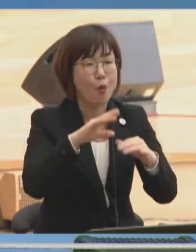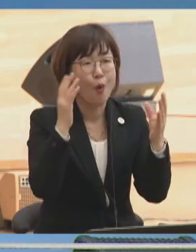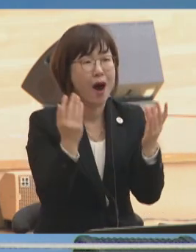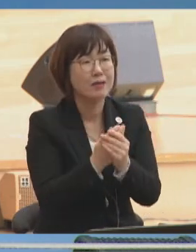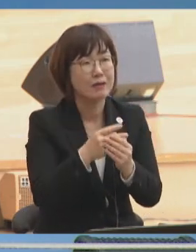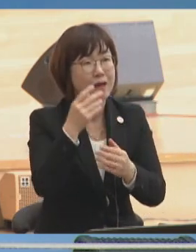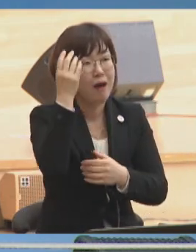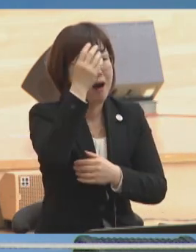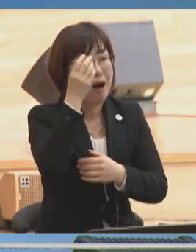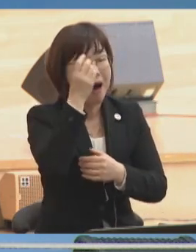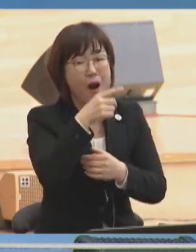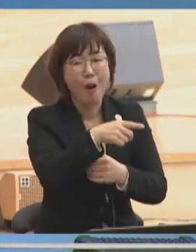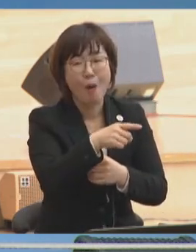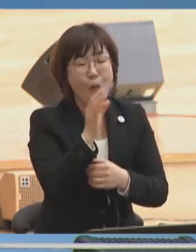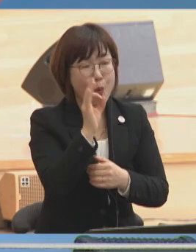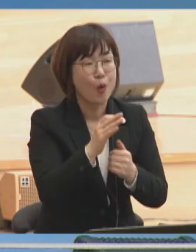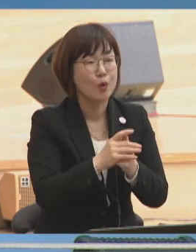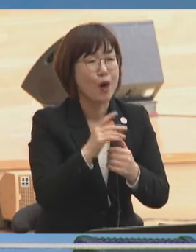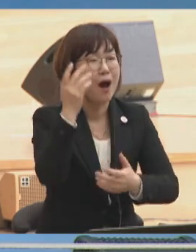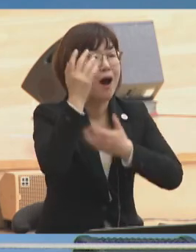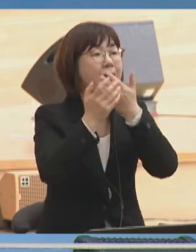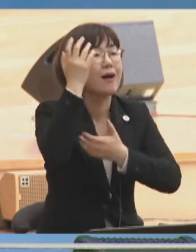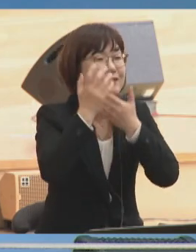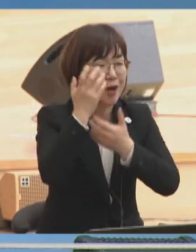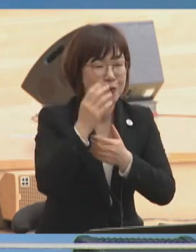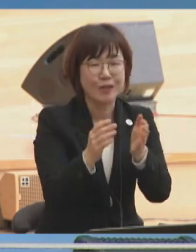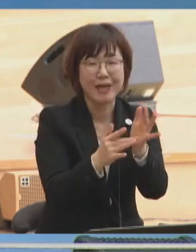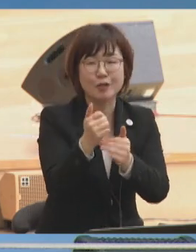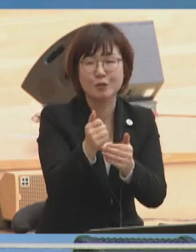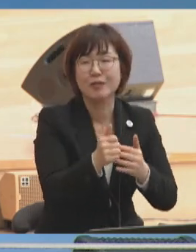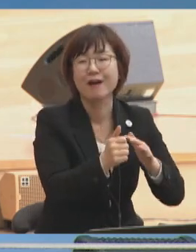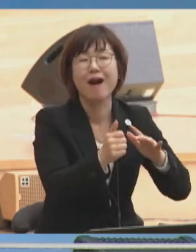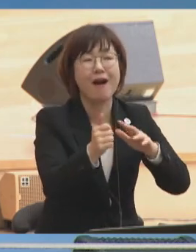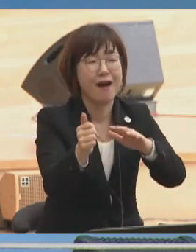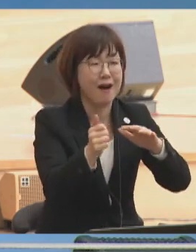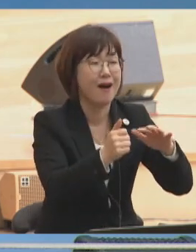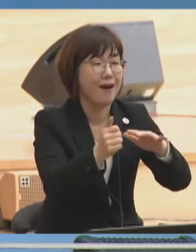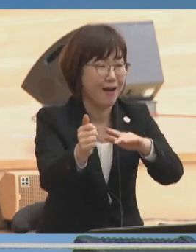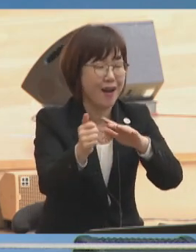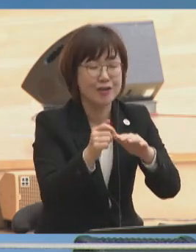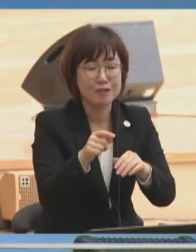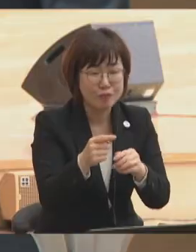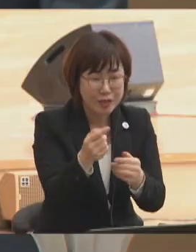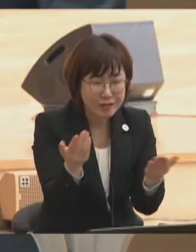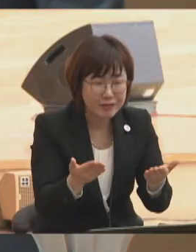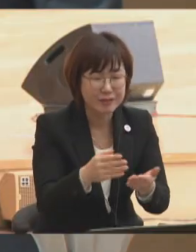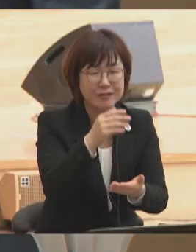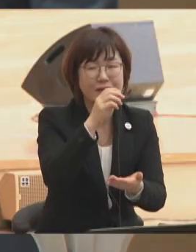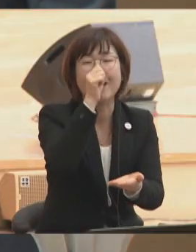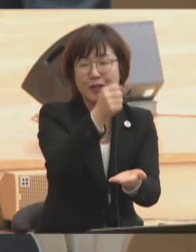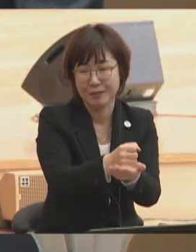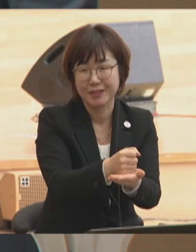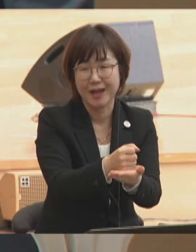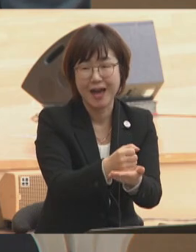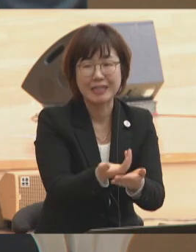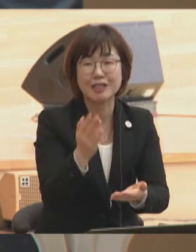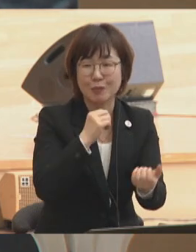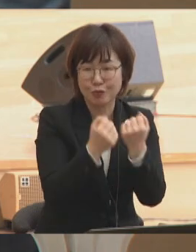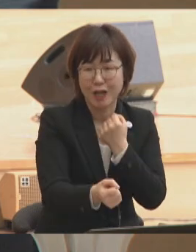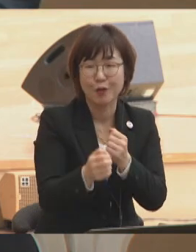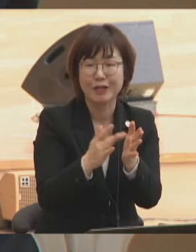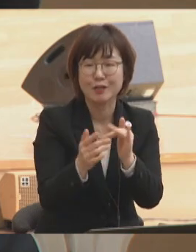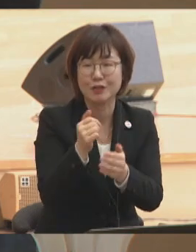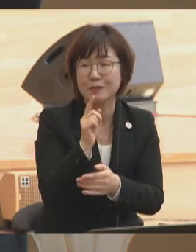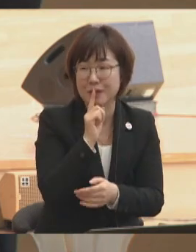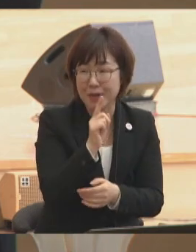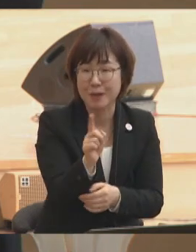그래서 막 예수님을 따라 붙는 거예요. 따라 나선 거예요. 당연한 일입니다. 그런데도 예수님은 다시 한번 읽어드릴게요. 너희가